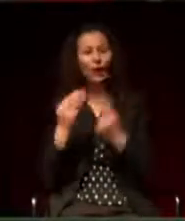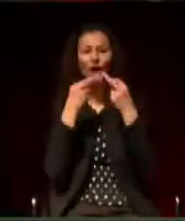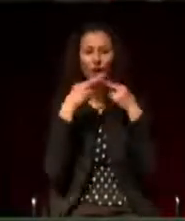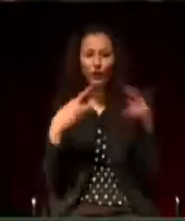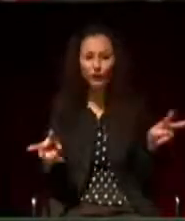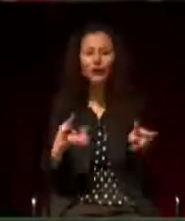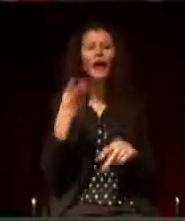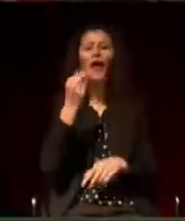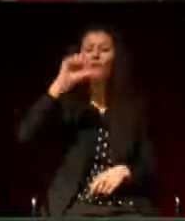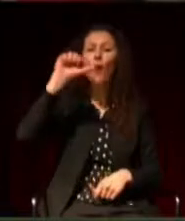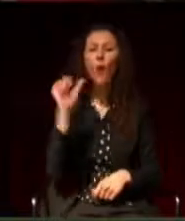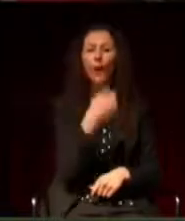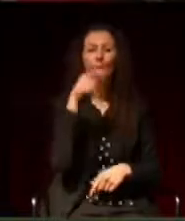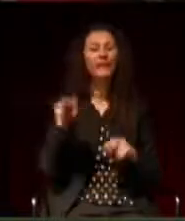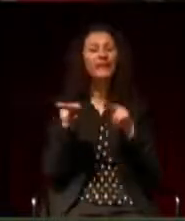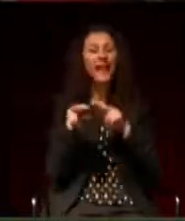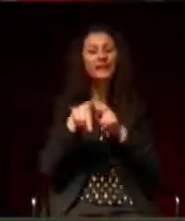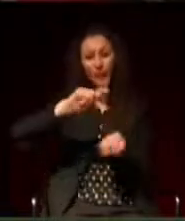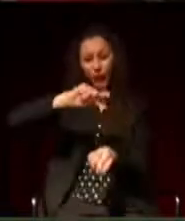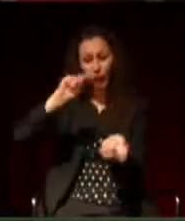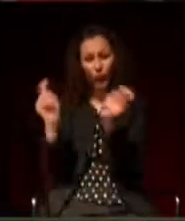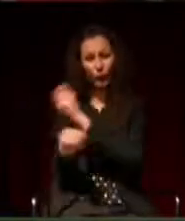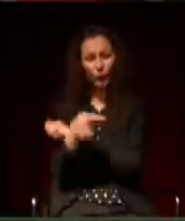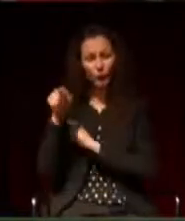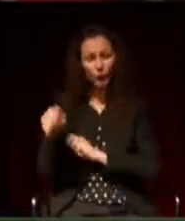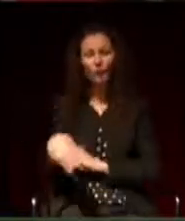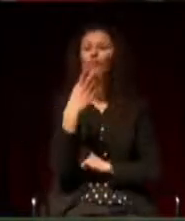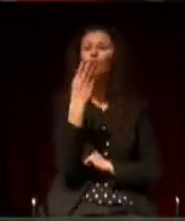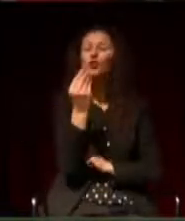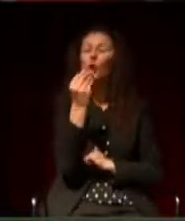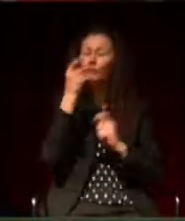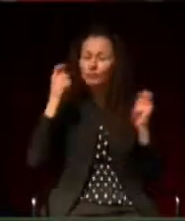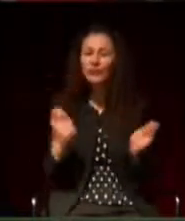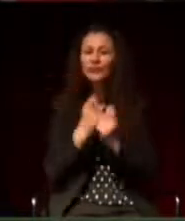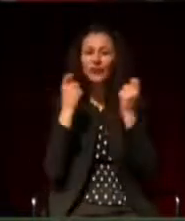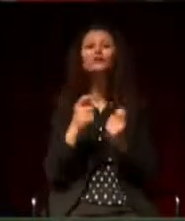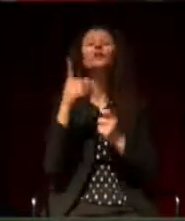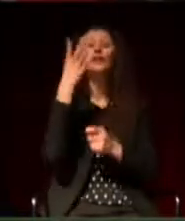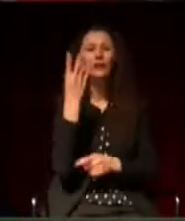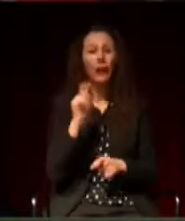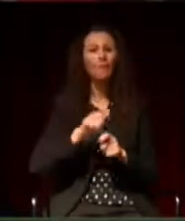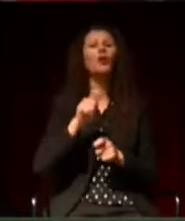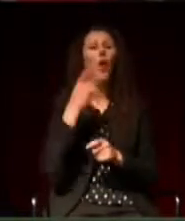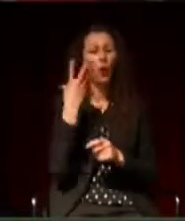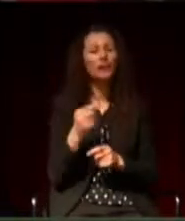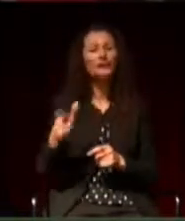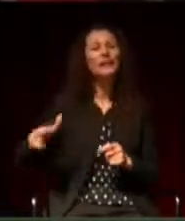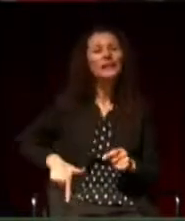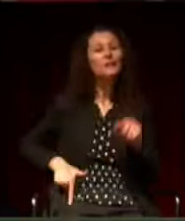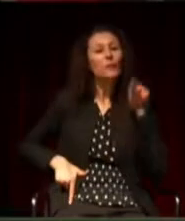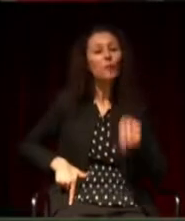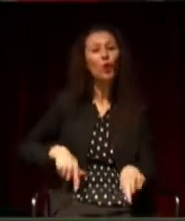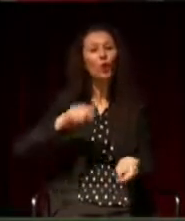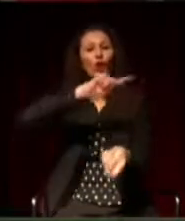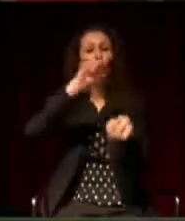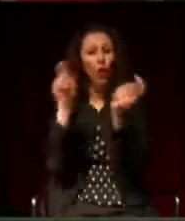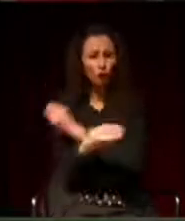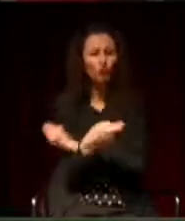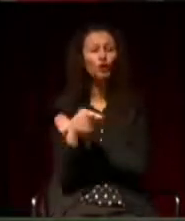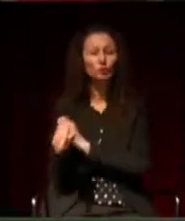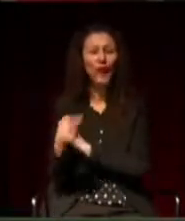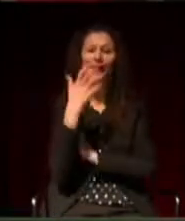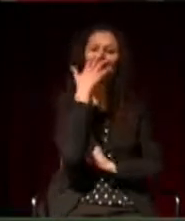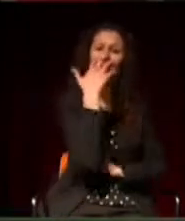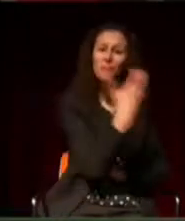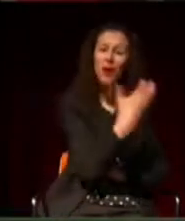en önemli şey, kentsel dönüşümün çok ivedi bir şekilde yapılacak olması, İzmir'in bu dönüşüme